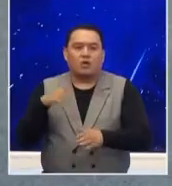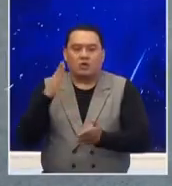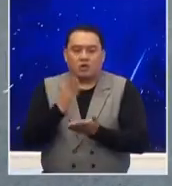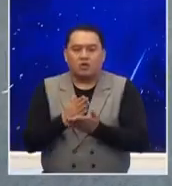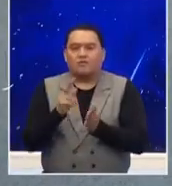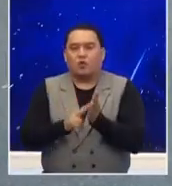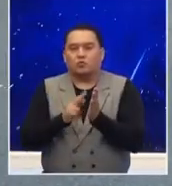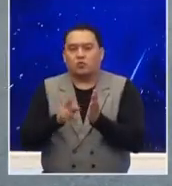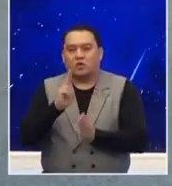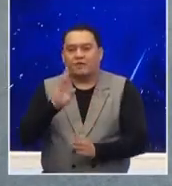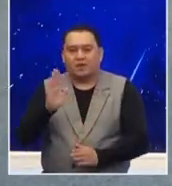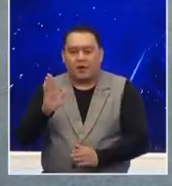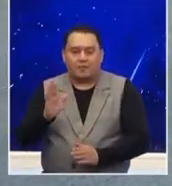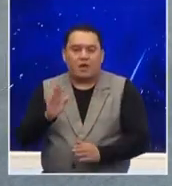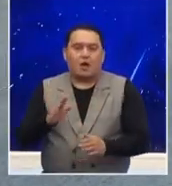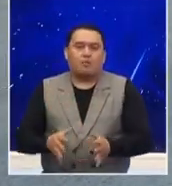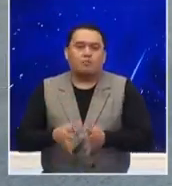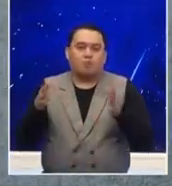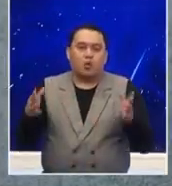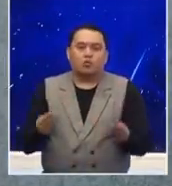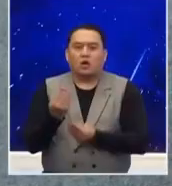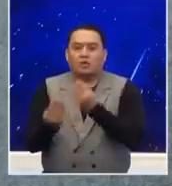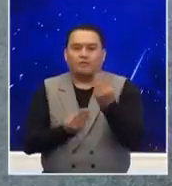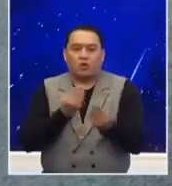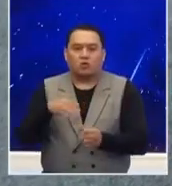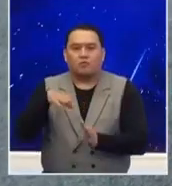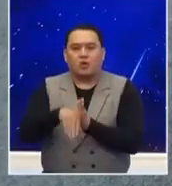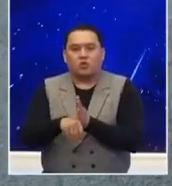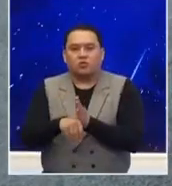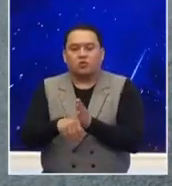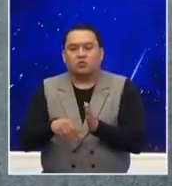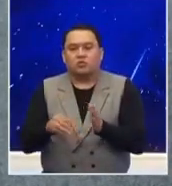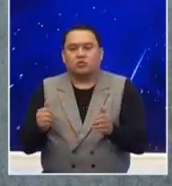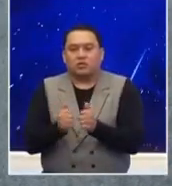более 80 квартир. Однако просторные детские площадки вмещают